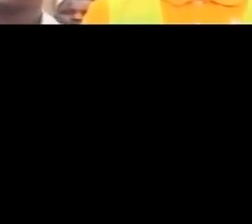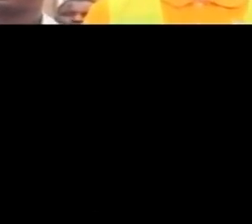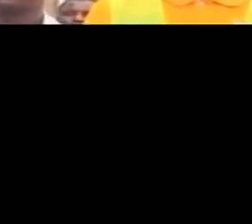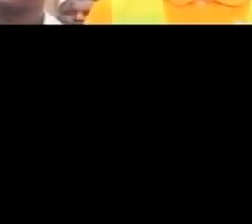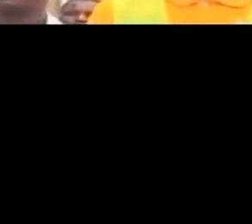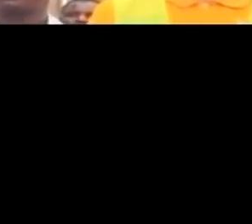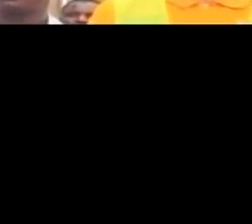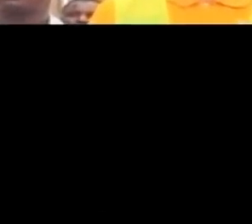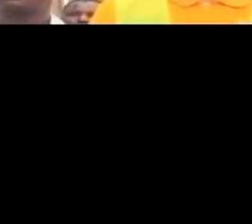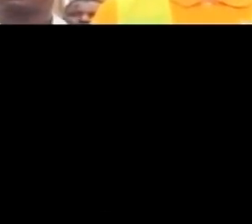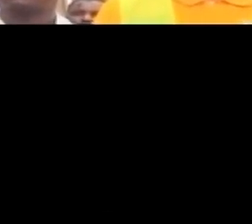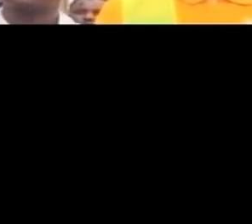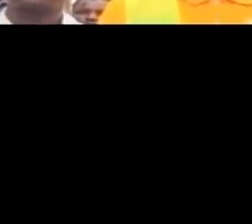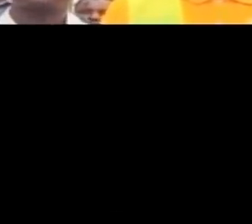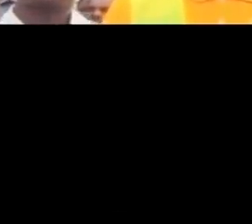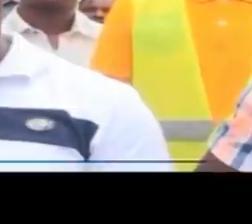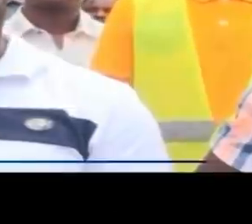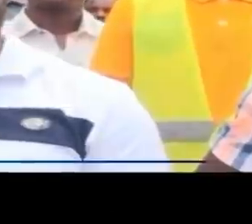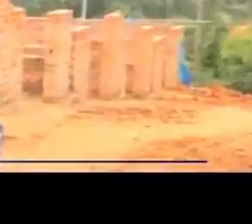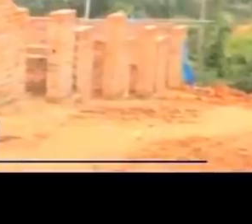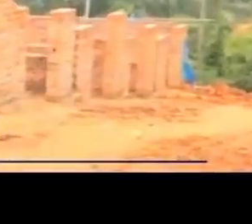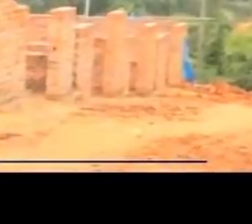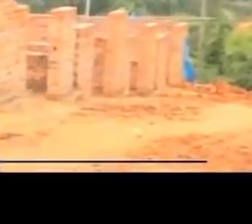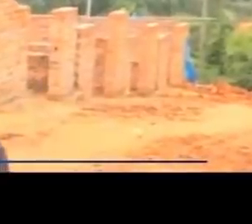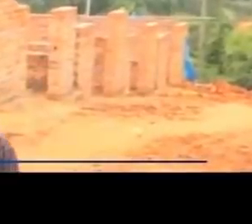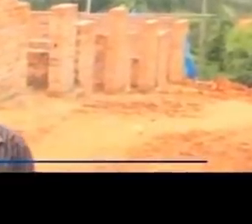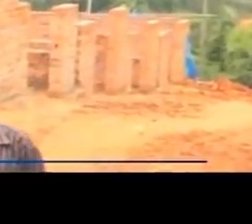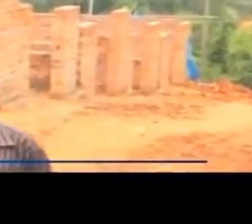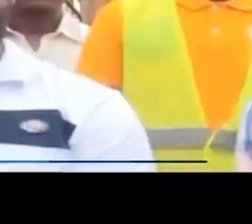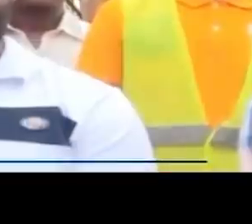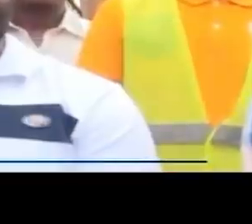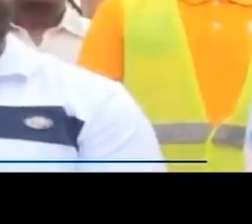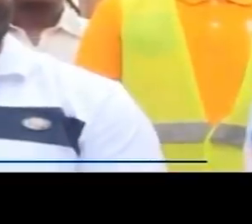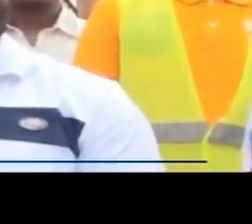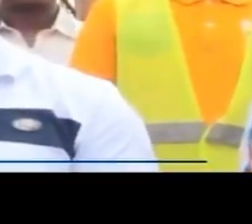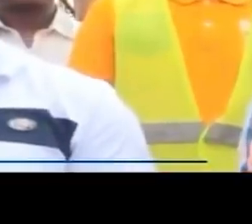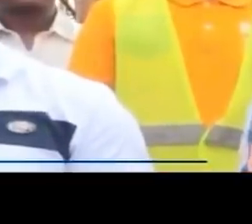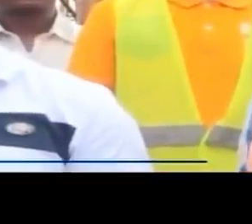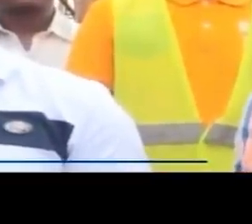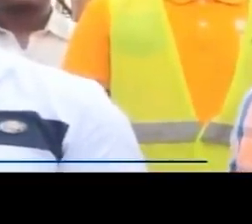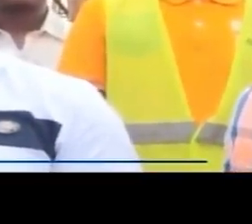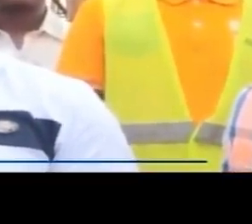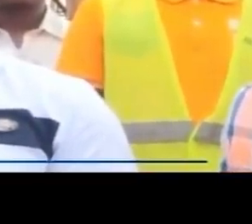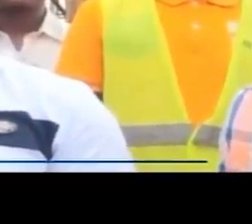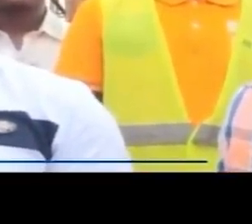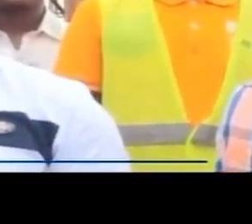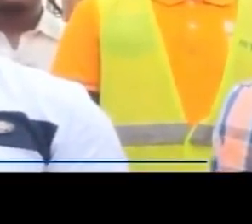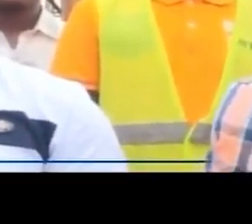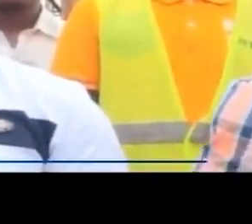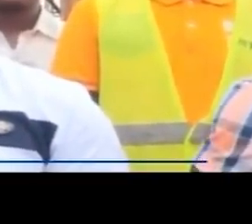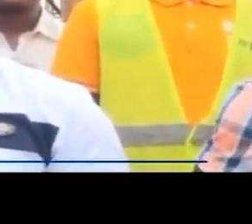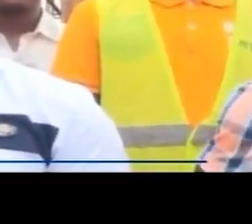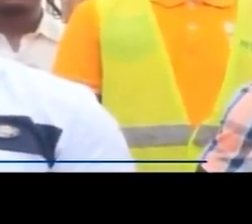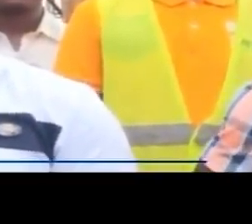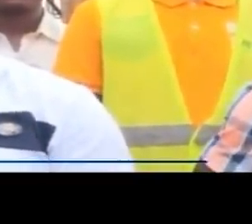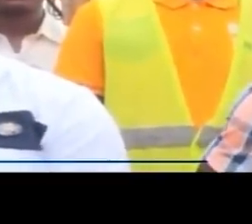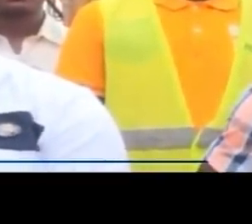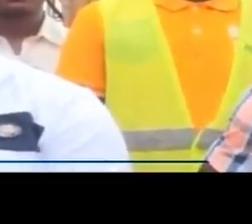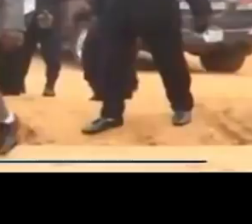va bientôt débuter la peinture, les dépôts, la chambre froide. Et dans 45 jours, nous allons